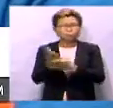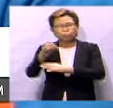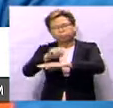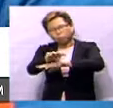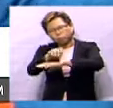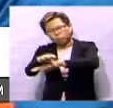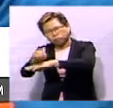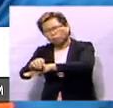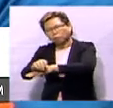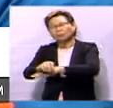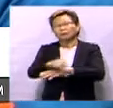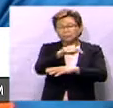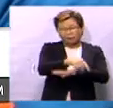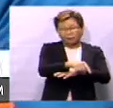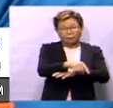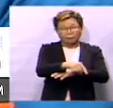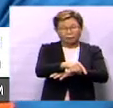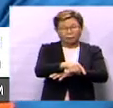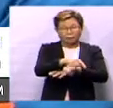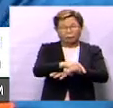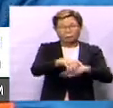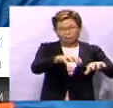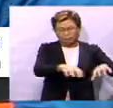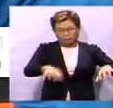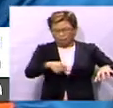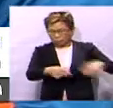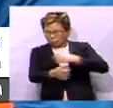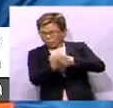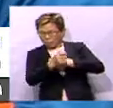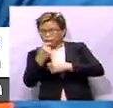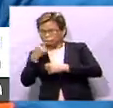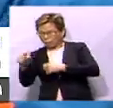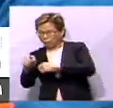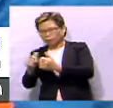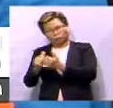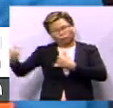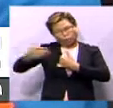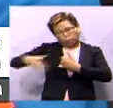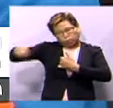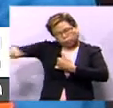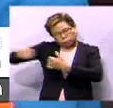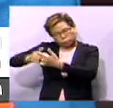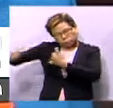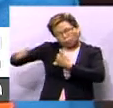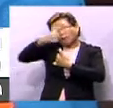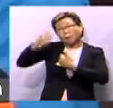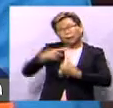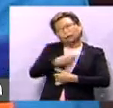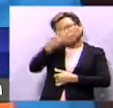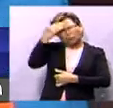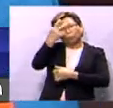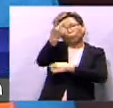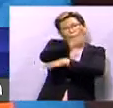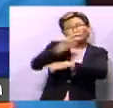supaya menjauhi kawasan-kawasan yang kita fikirkan bahaya kepada mereka. Sebab kita tahu pada dua